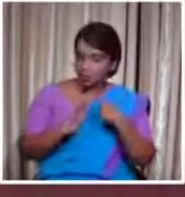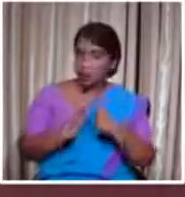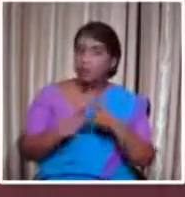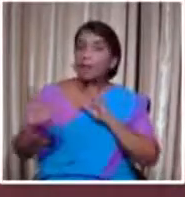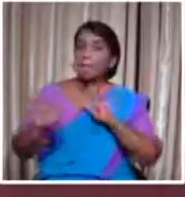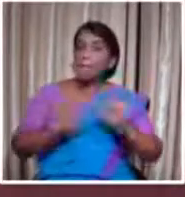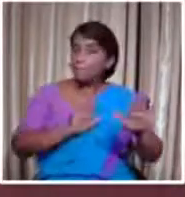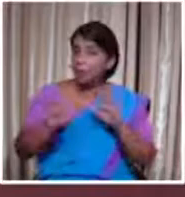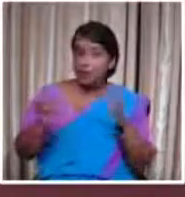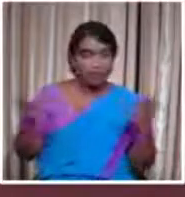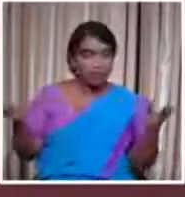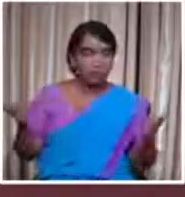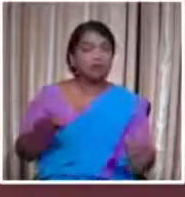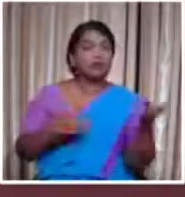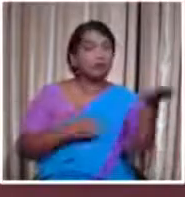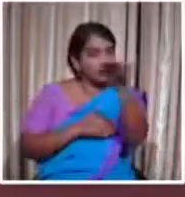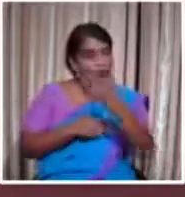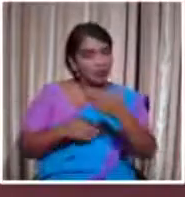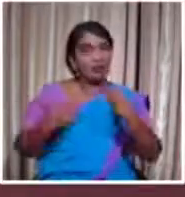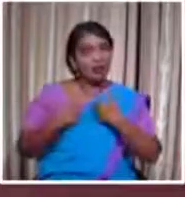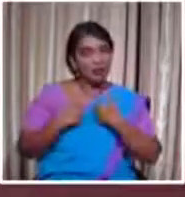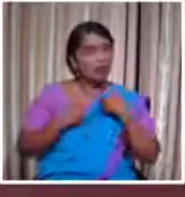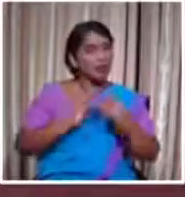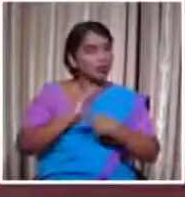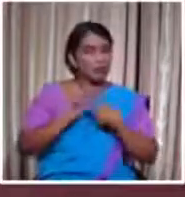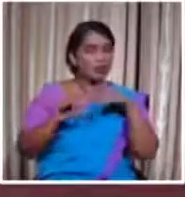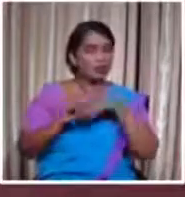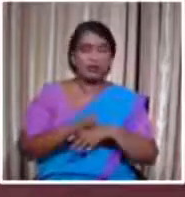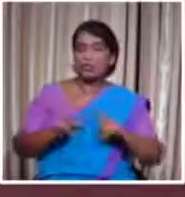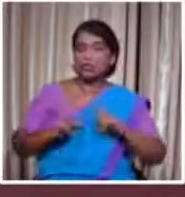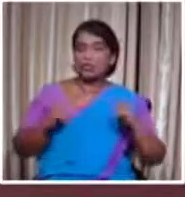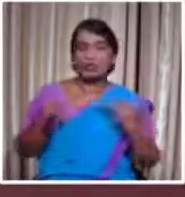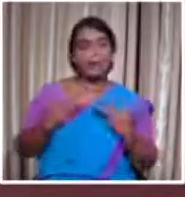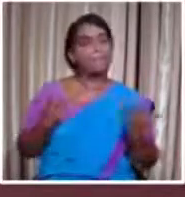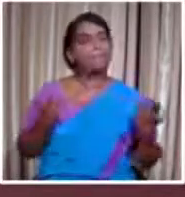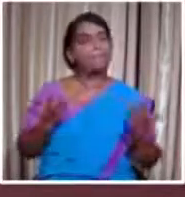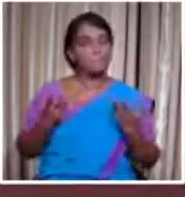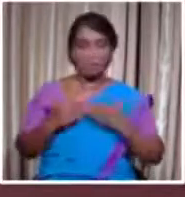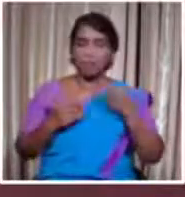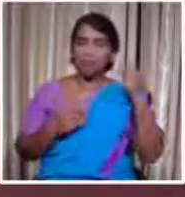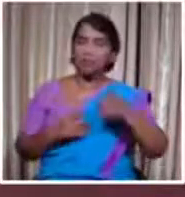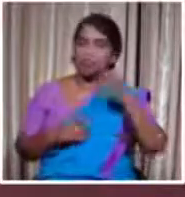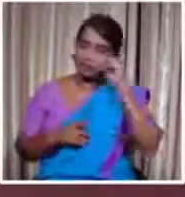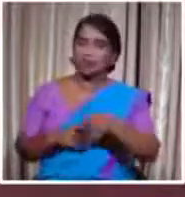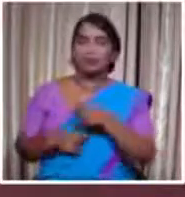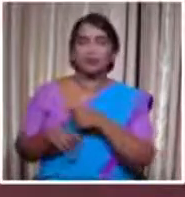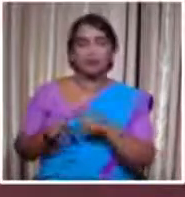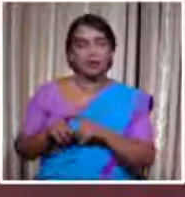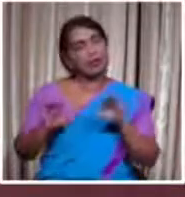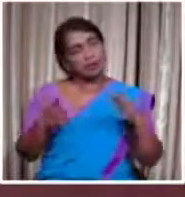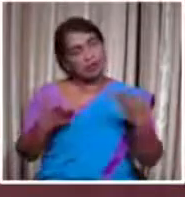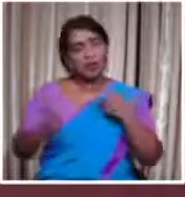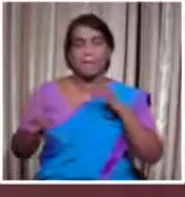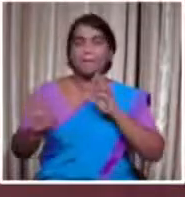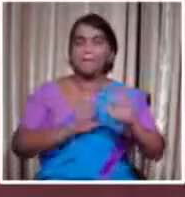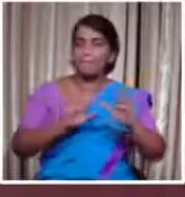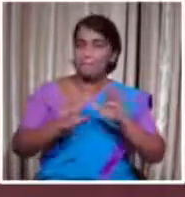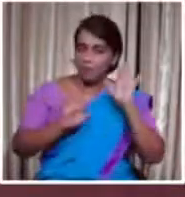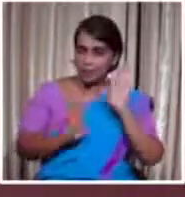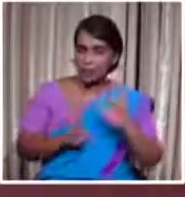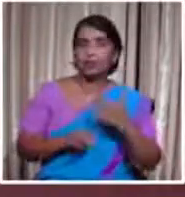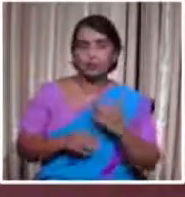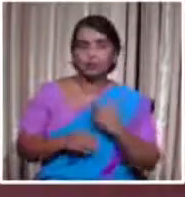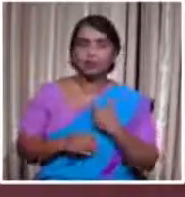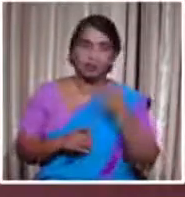පාලනය කරේ නැත්නම් ඔබතුමන්ලටත් අපිටත් මේ රටේ ජීවත් වෙන්න බැරි තත්ත්වයක් උදා වෙනවා ඒක නිසා කෙසේ හෝ මේක පාලනය කළ යුතුයි කියන එකේ